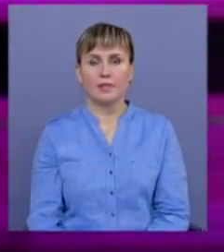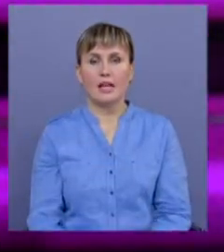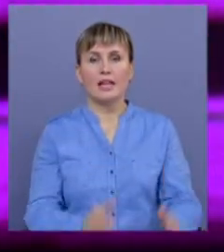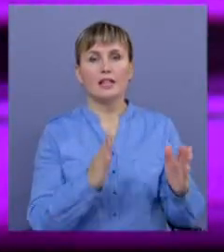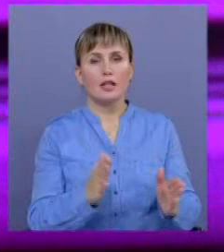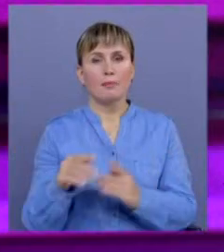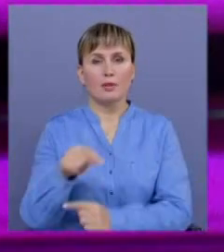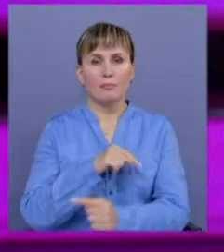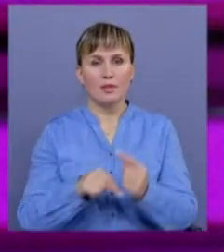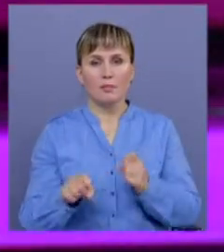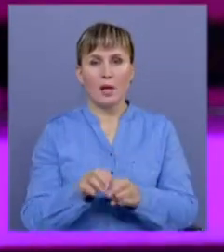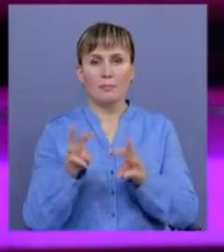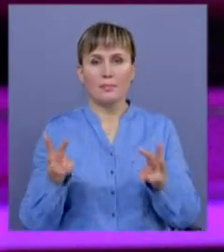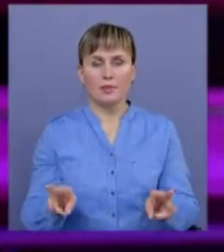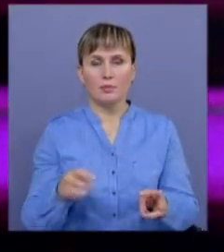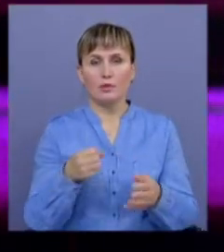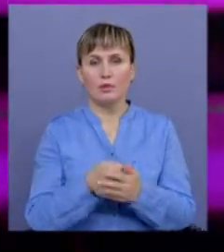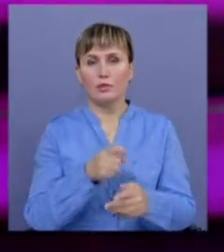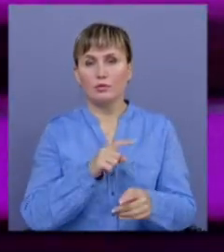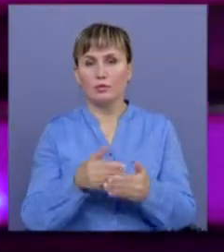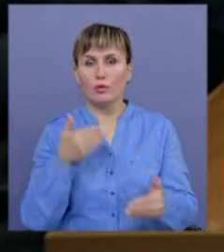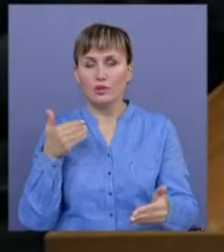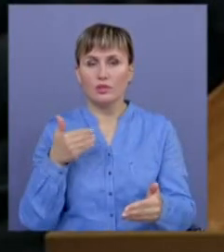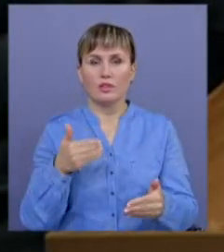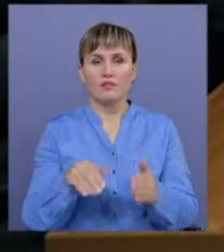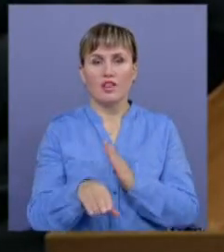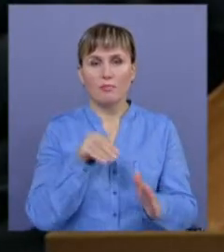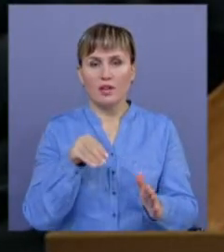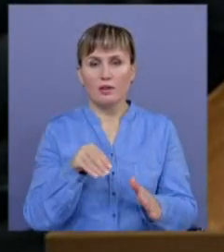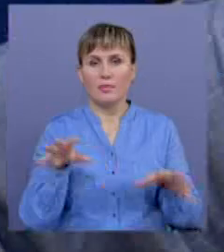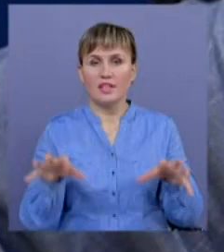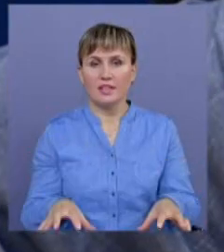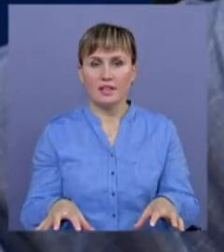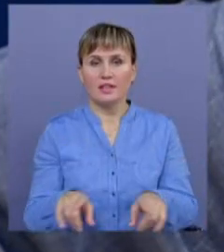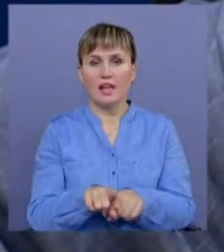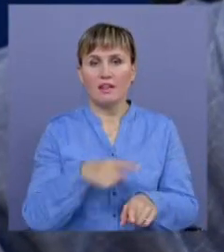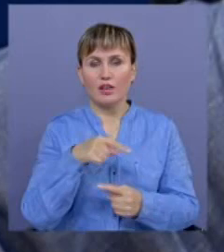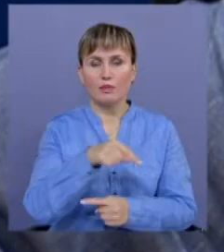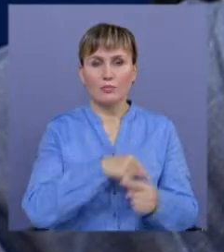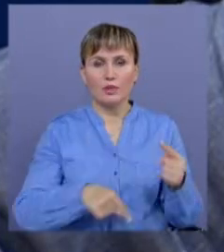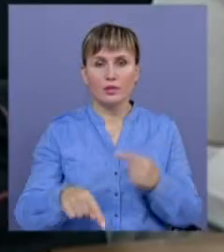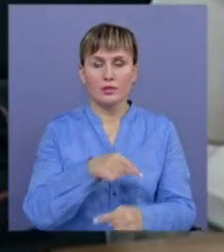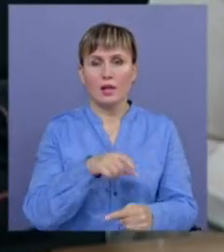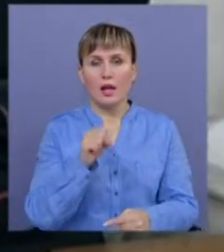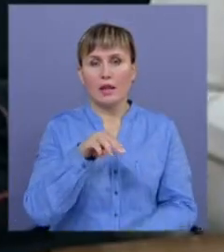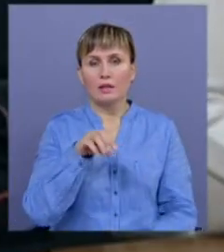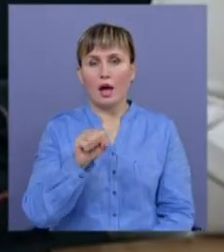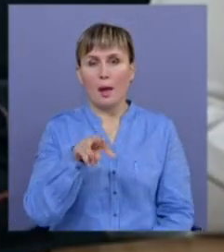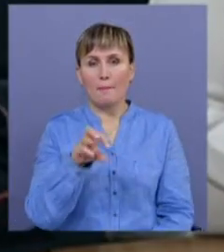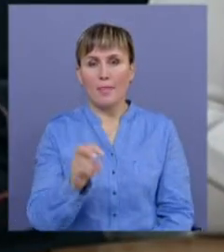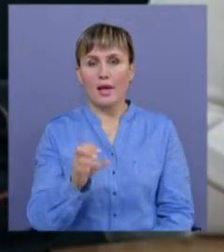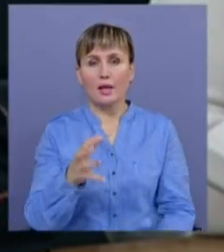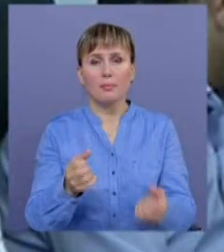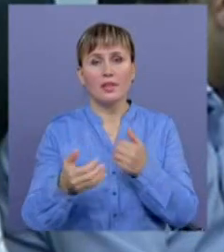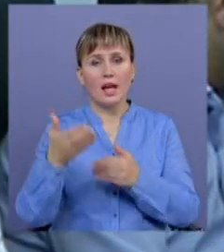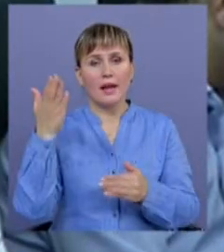Стабильность в бизнесе обеспечит проведение досрочных президентских выборов. Так считают алматинские предприниматели, члены палаты «Атамекен». Принятые ранее